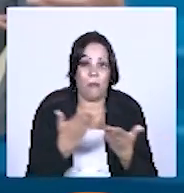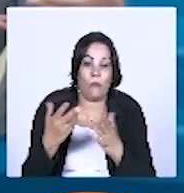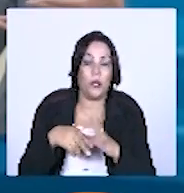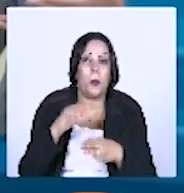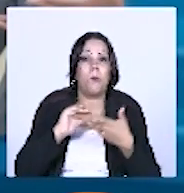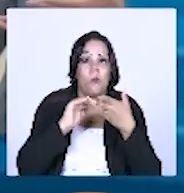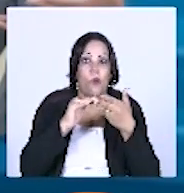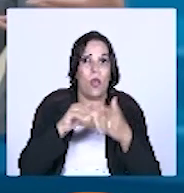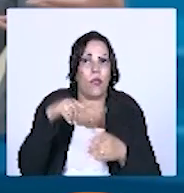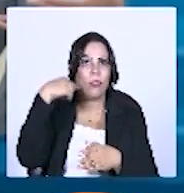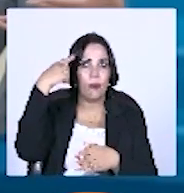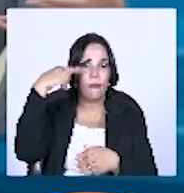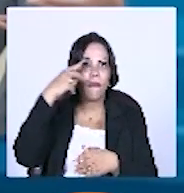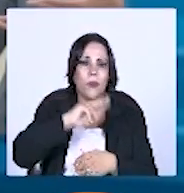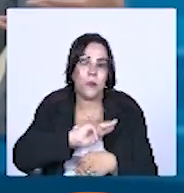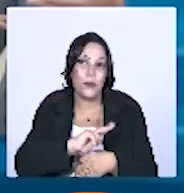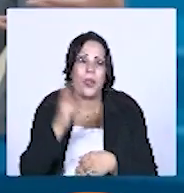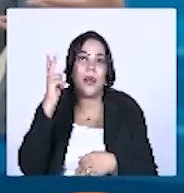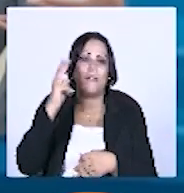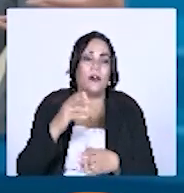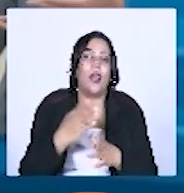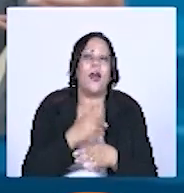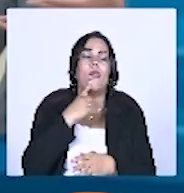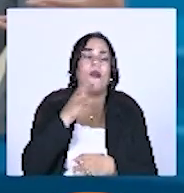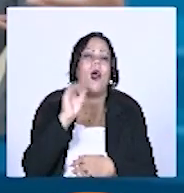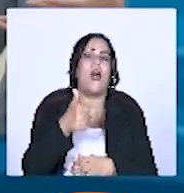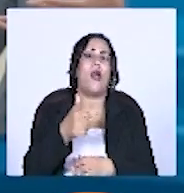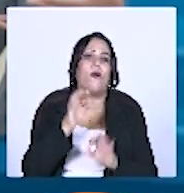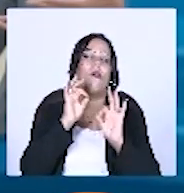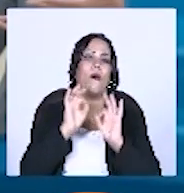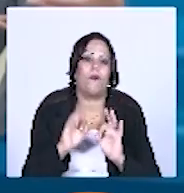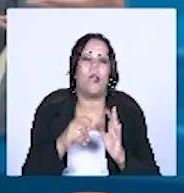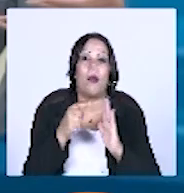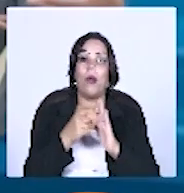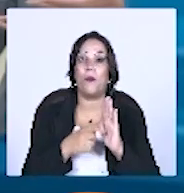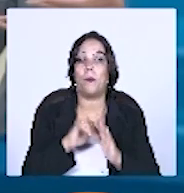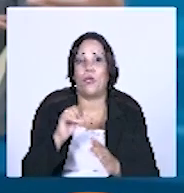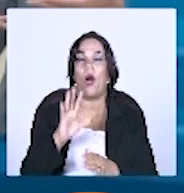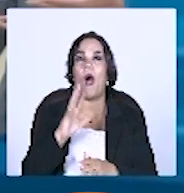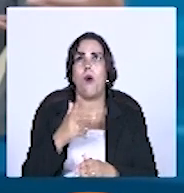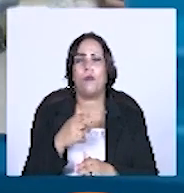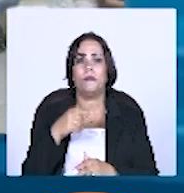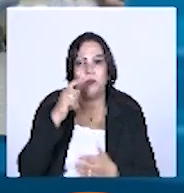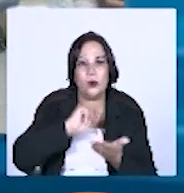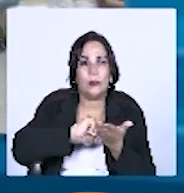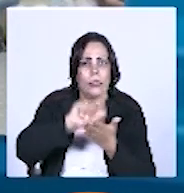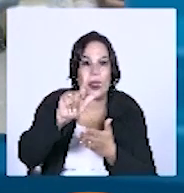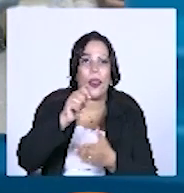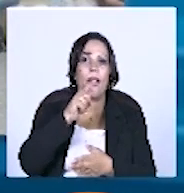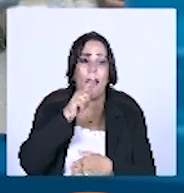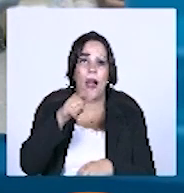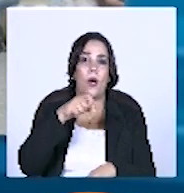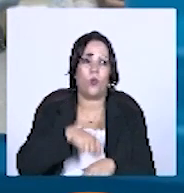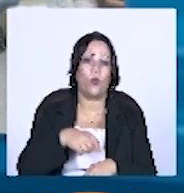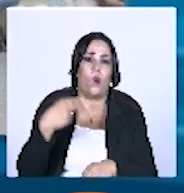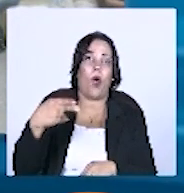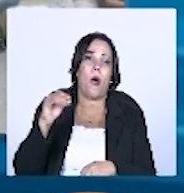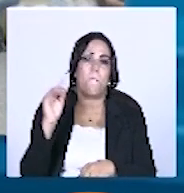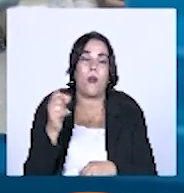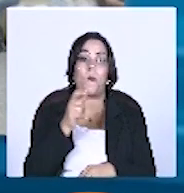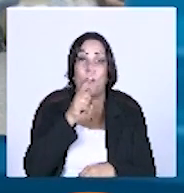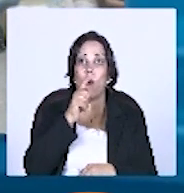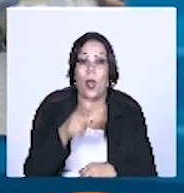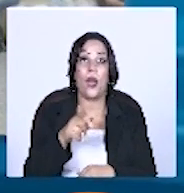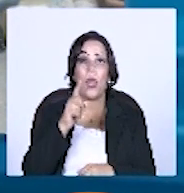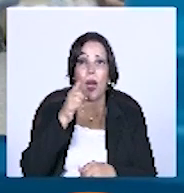تغيير التفكير ولكن عجبني جدا منطق او رساله وجهها الدكتور عامل الورداني قال